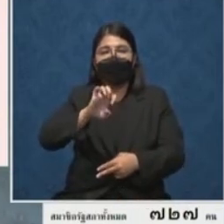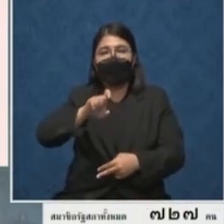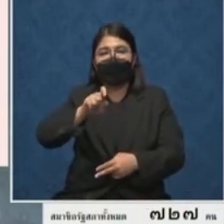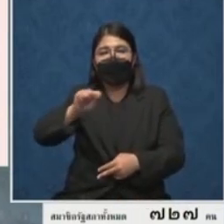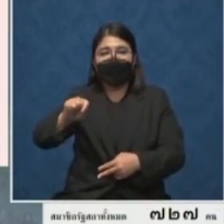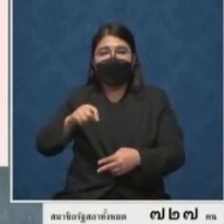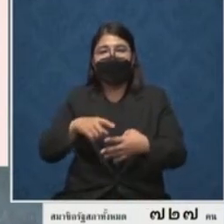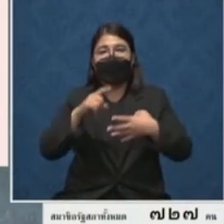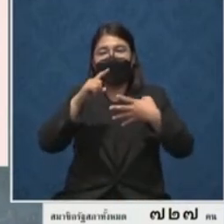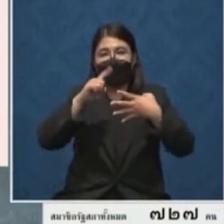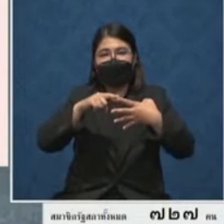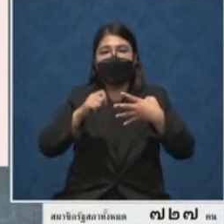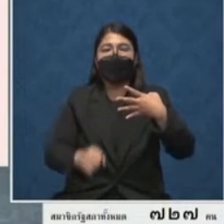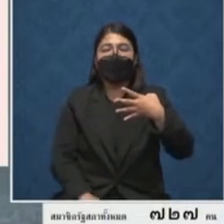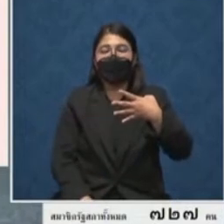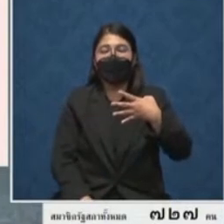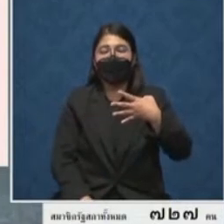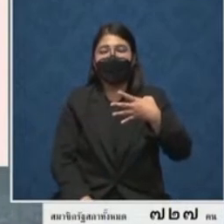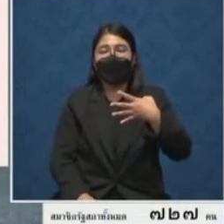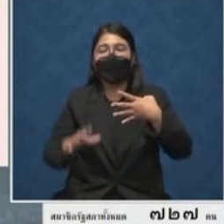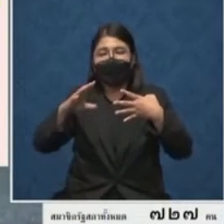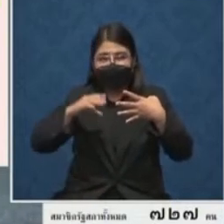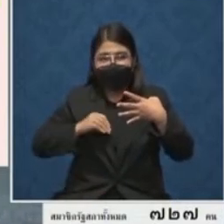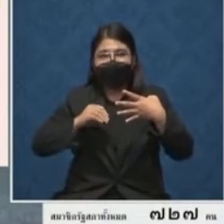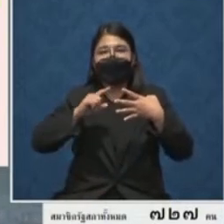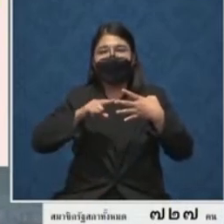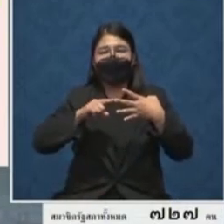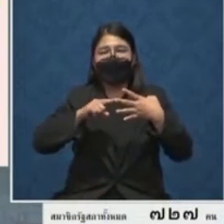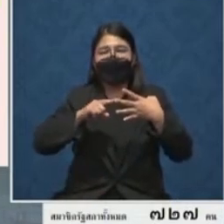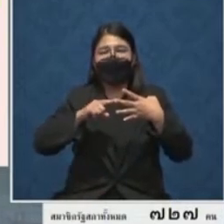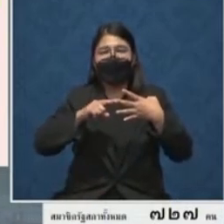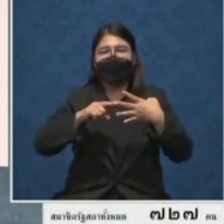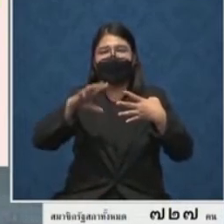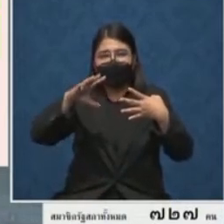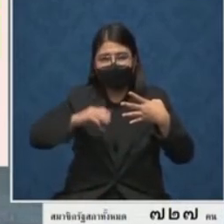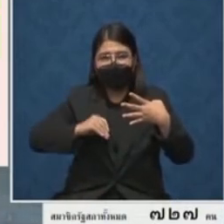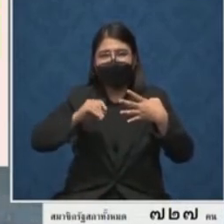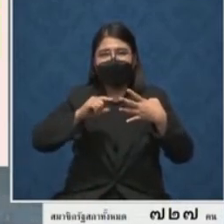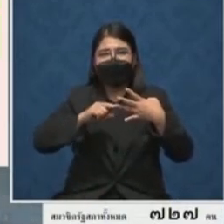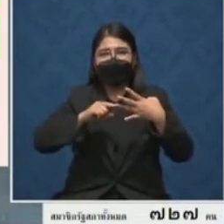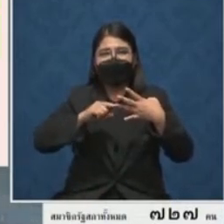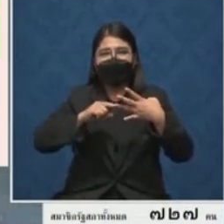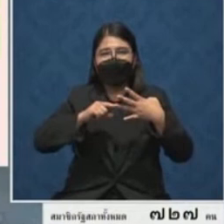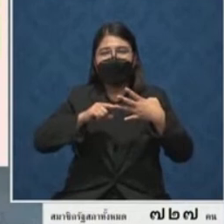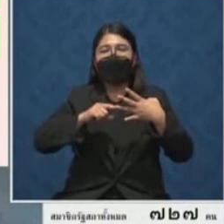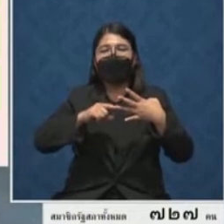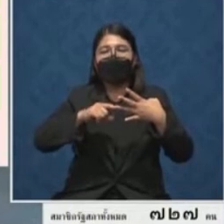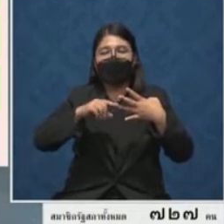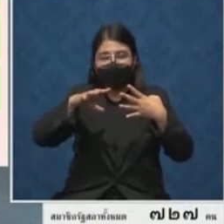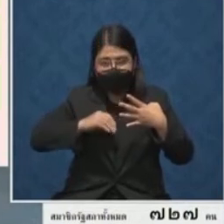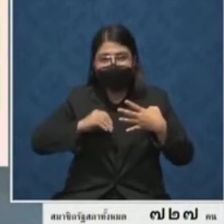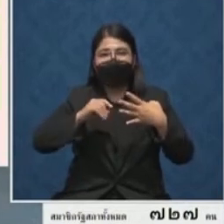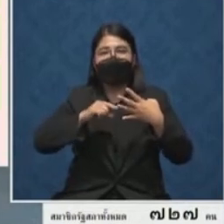รับหลักการรับหลักการ3รับหลักการและ4รับหลักการครับ